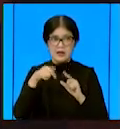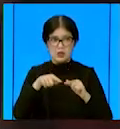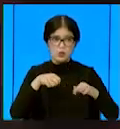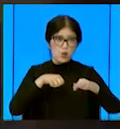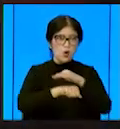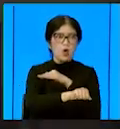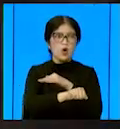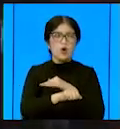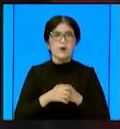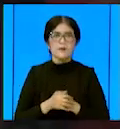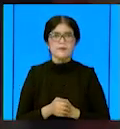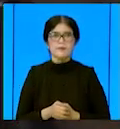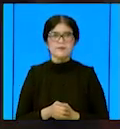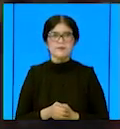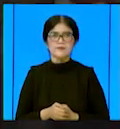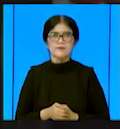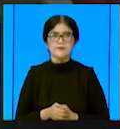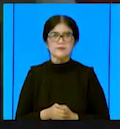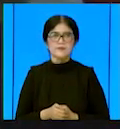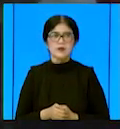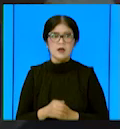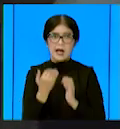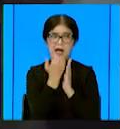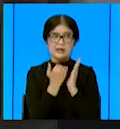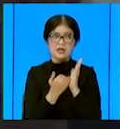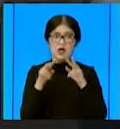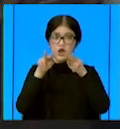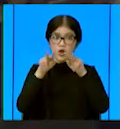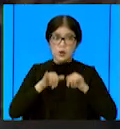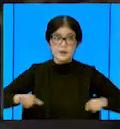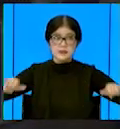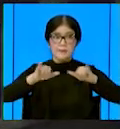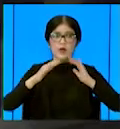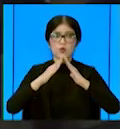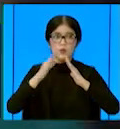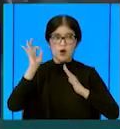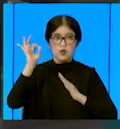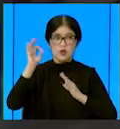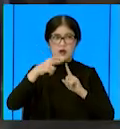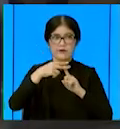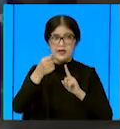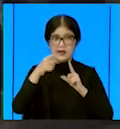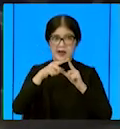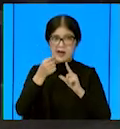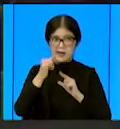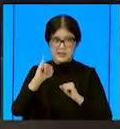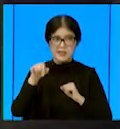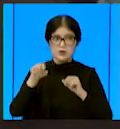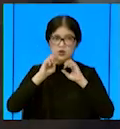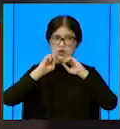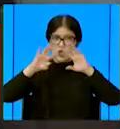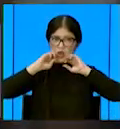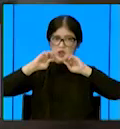gawang Uzbekistan. Acara nonton bareng di kediaman orang tua Muhammad Ferrari langsung riuh dengan teriakan penonton,